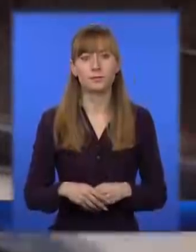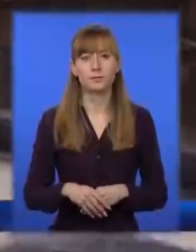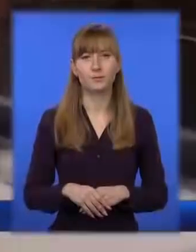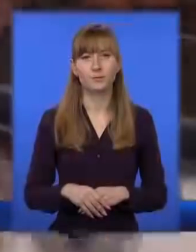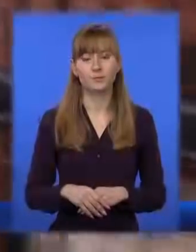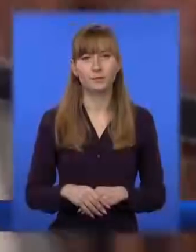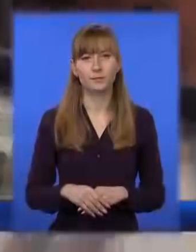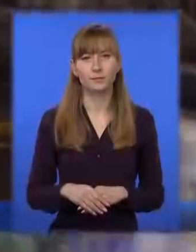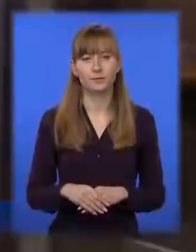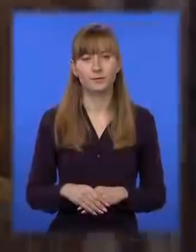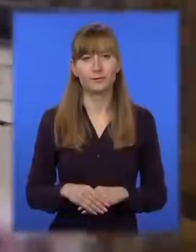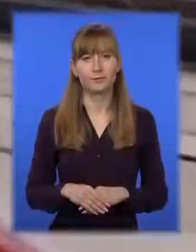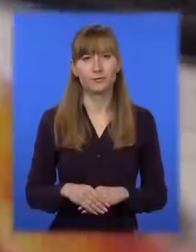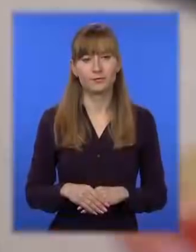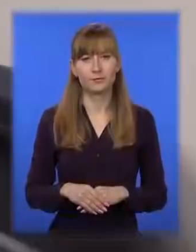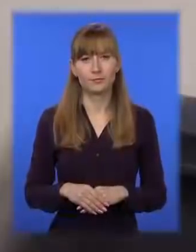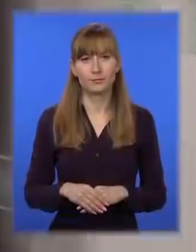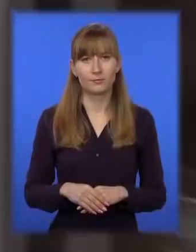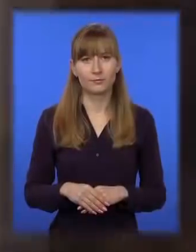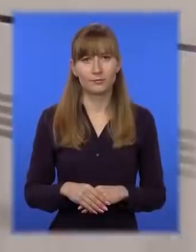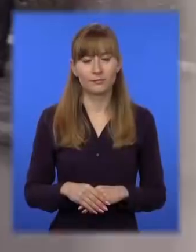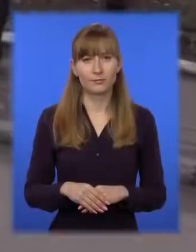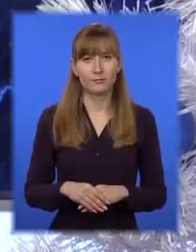Трунова, Олександр Бондаренко, Перший міський.